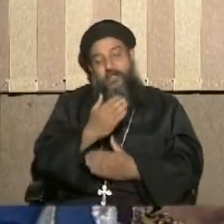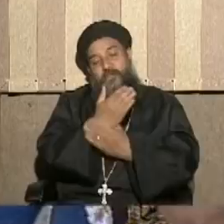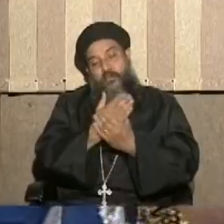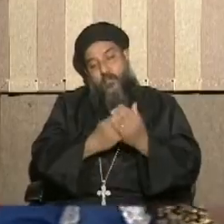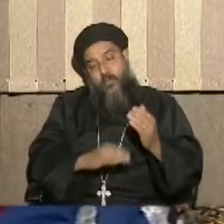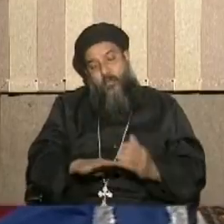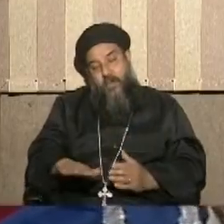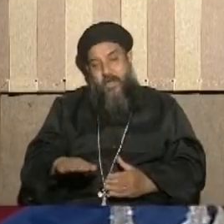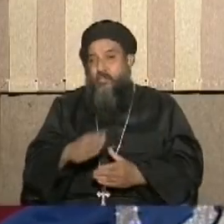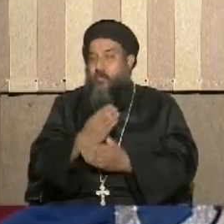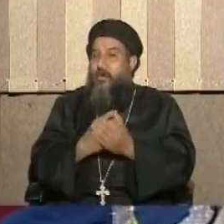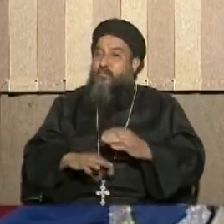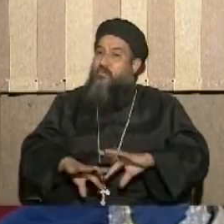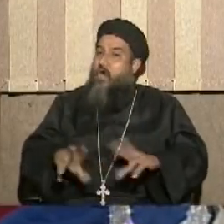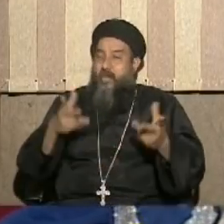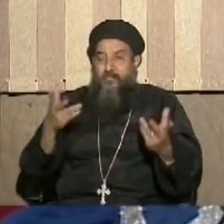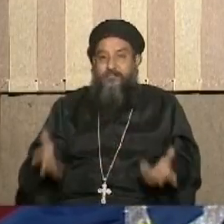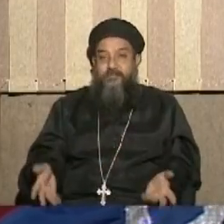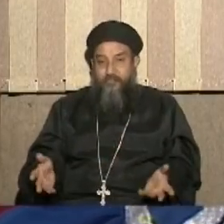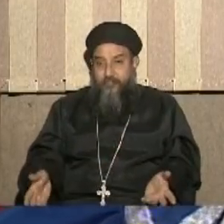ولادي ضاعوا منه،